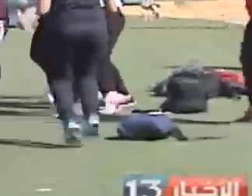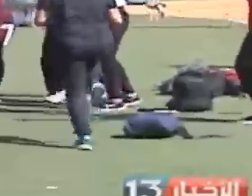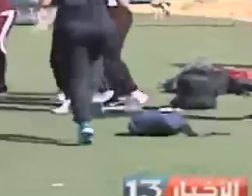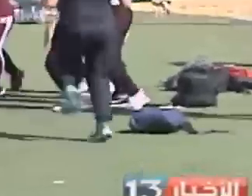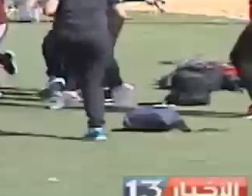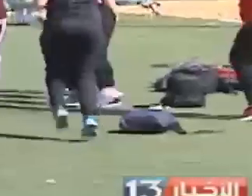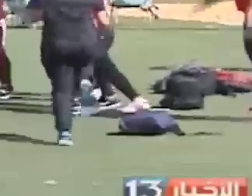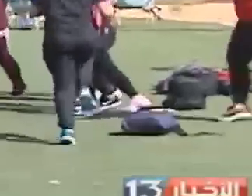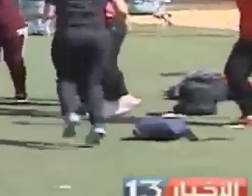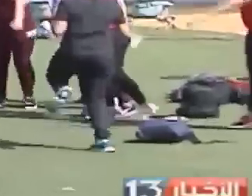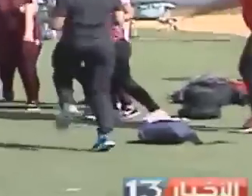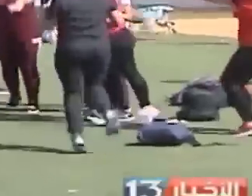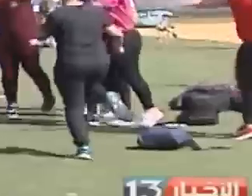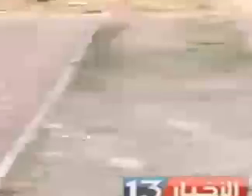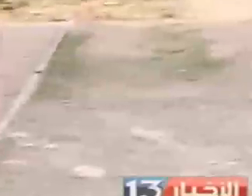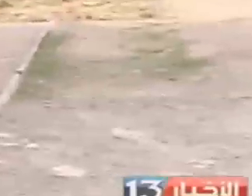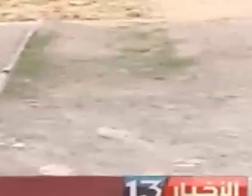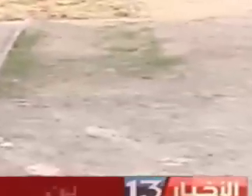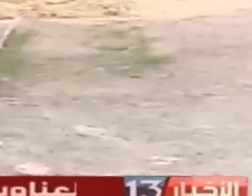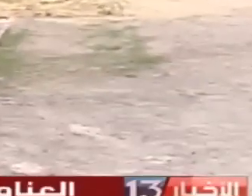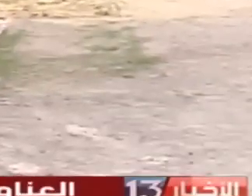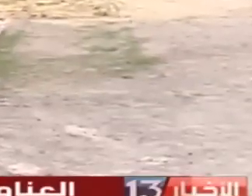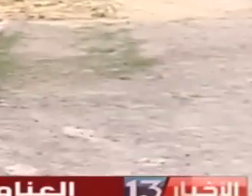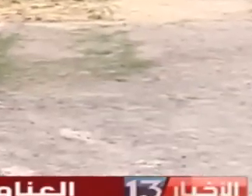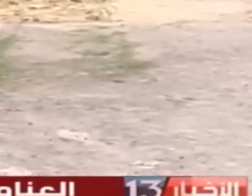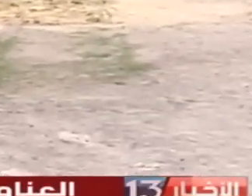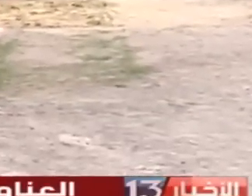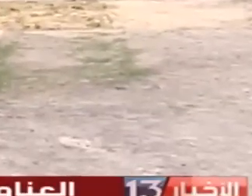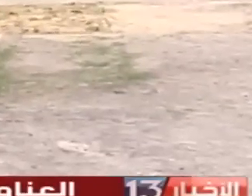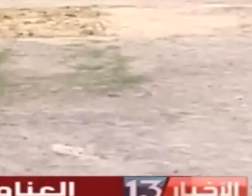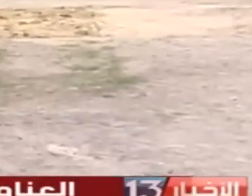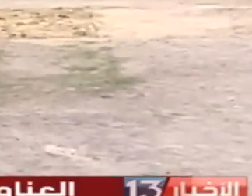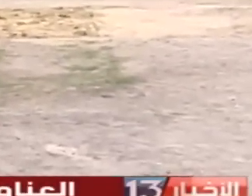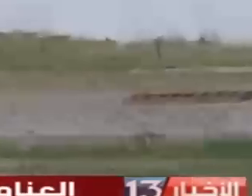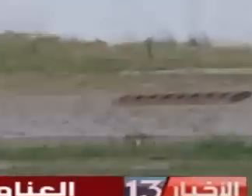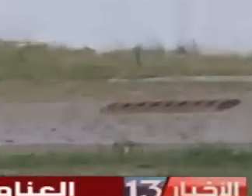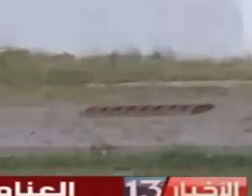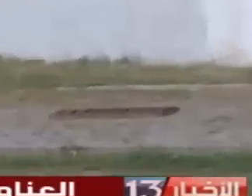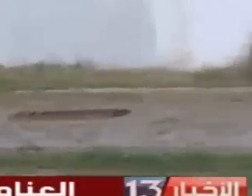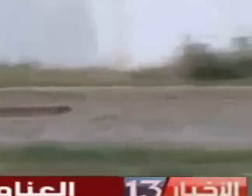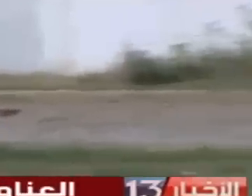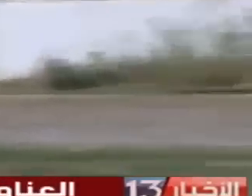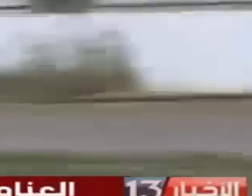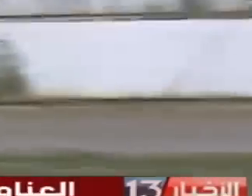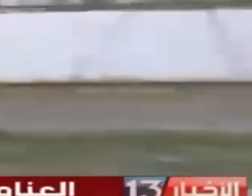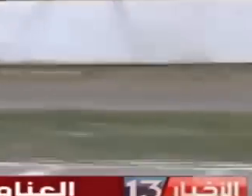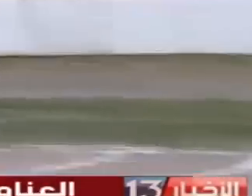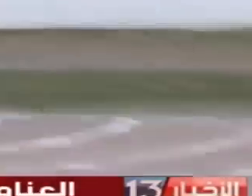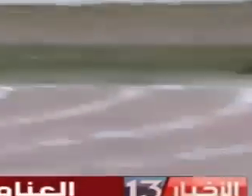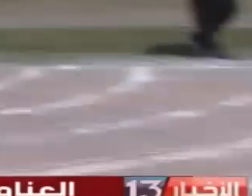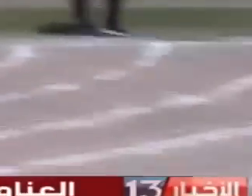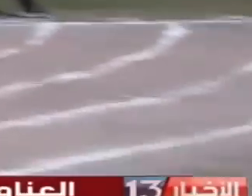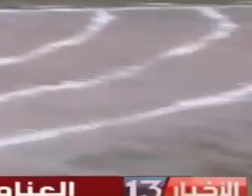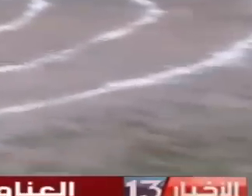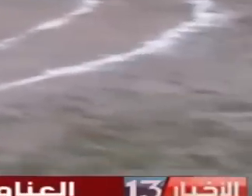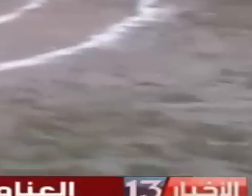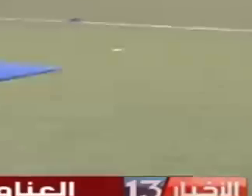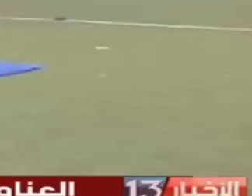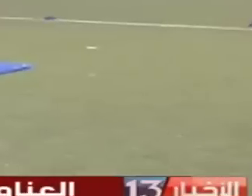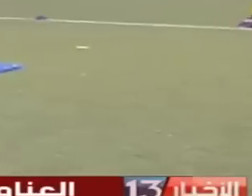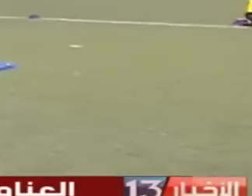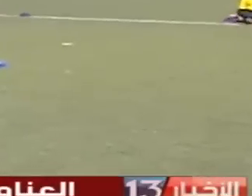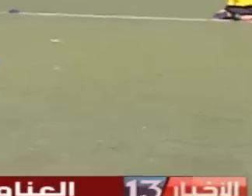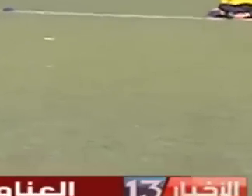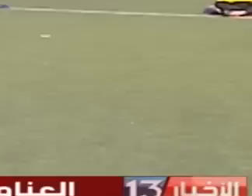انطلاق اختبار البكالوريا باول الامتحانات التطبيقيه للدوره الرئيسيه للسنه الحاليه وسط خلاف متواصل